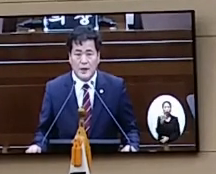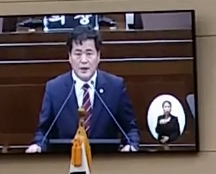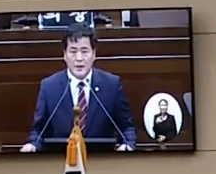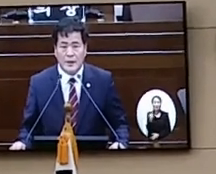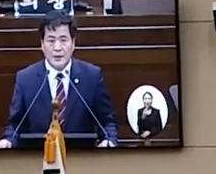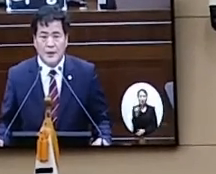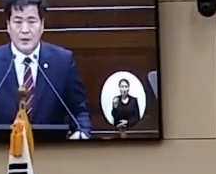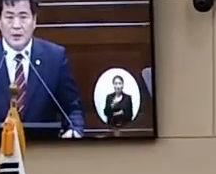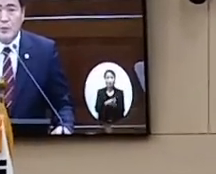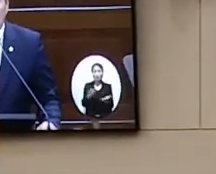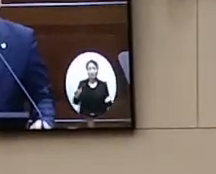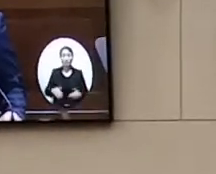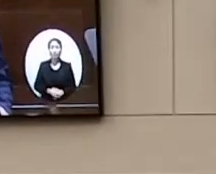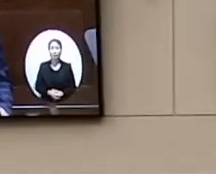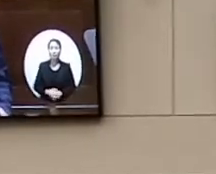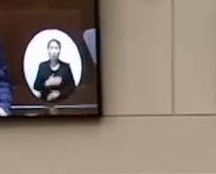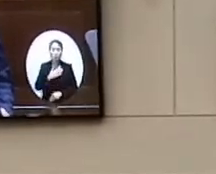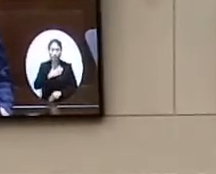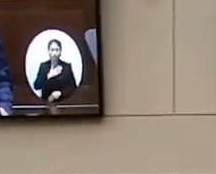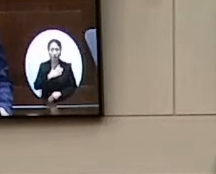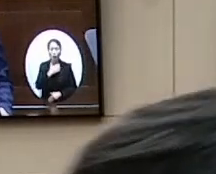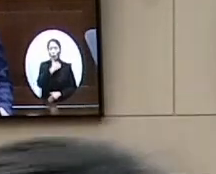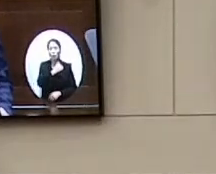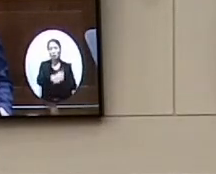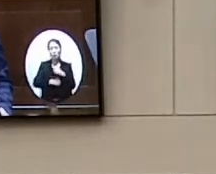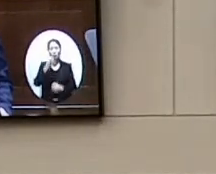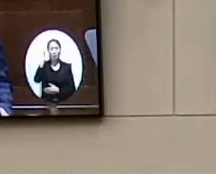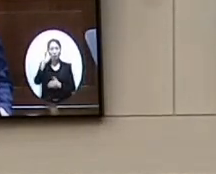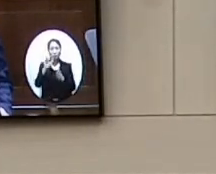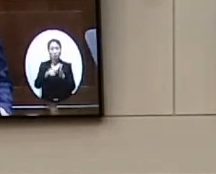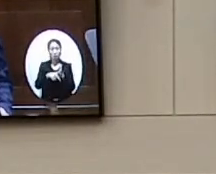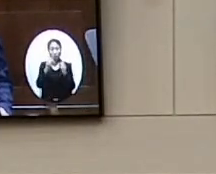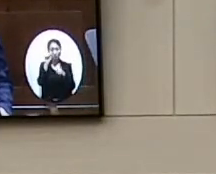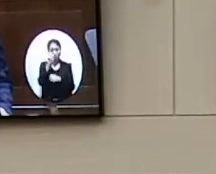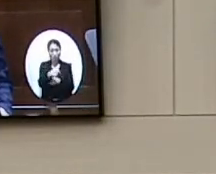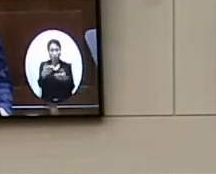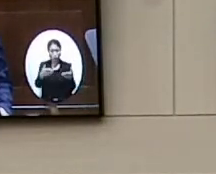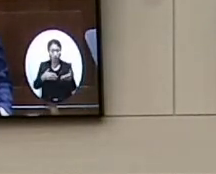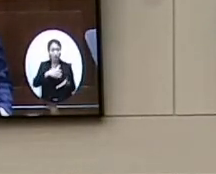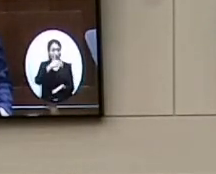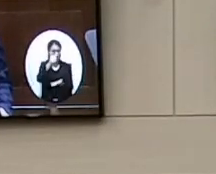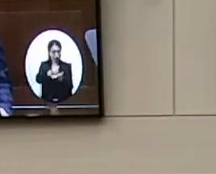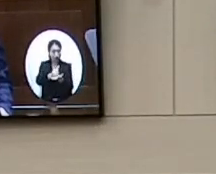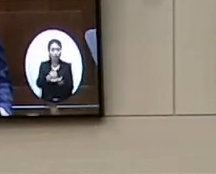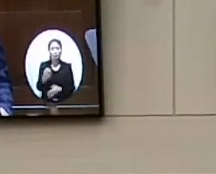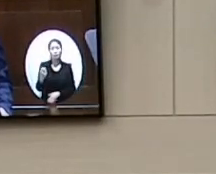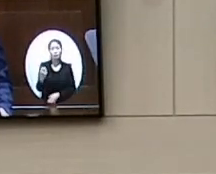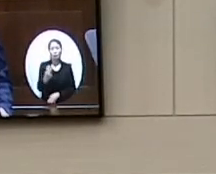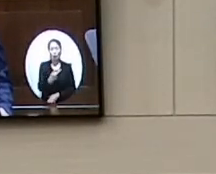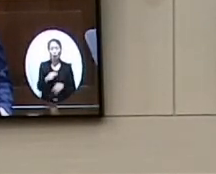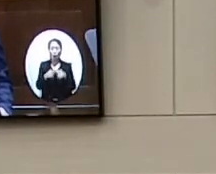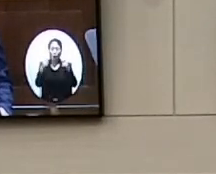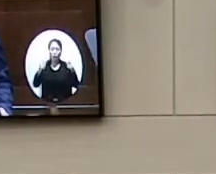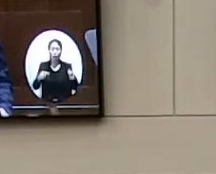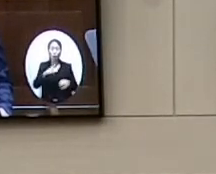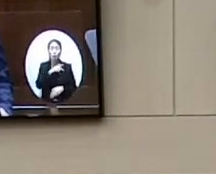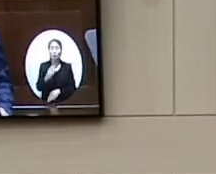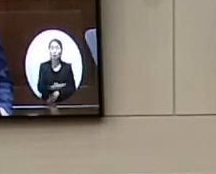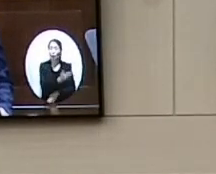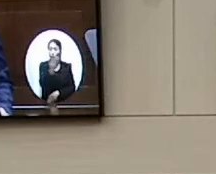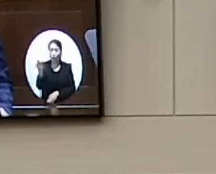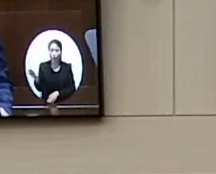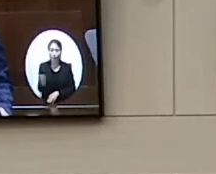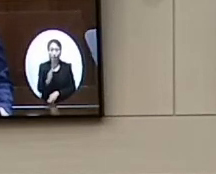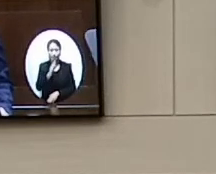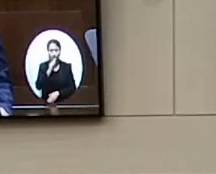의원입니다. 원고원에게 5분 발언의 기회를 주신 정은선 의장님과 동료 의원님께